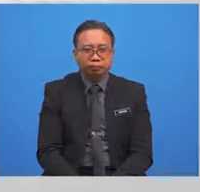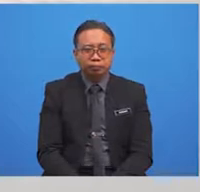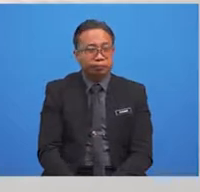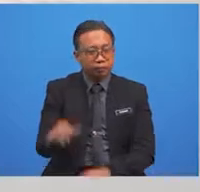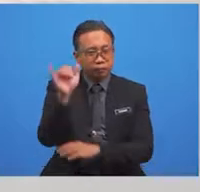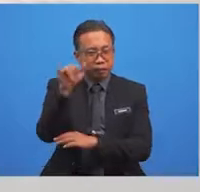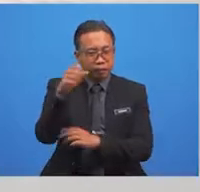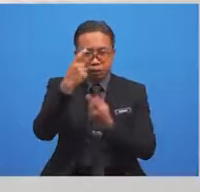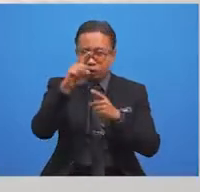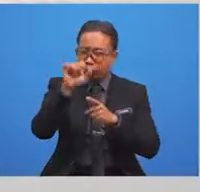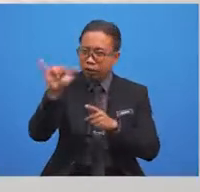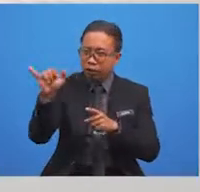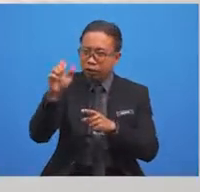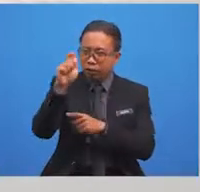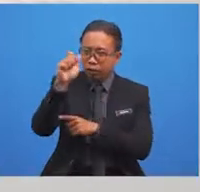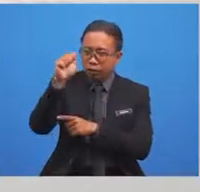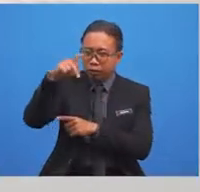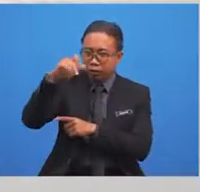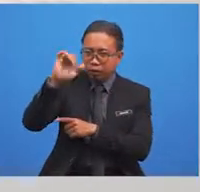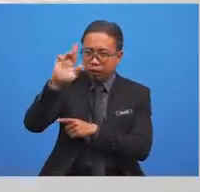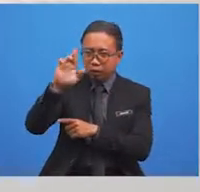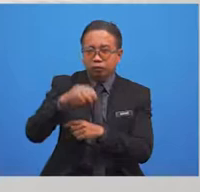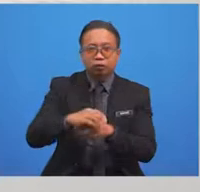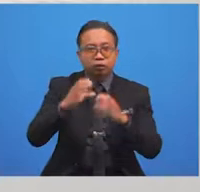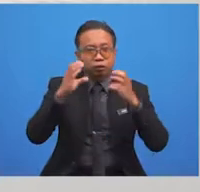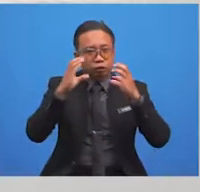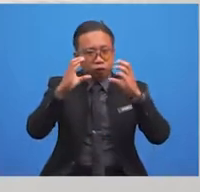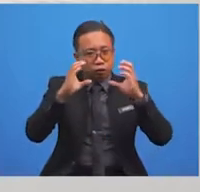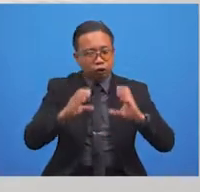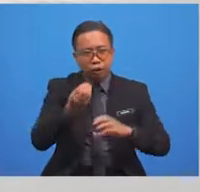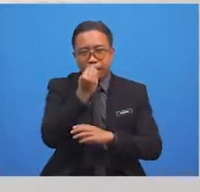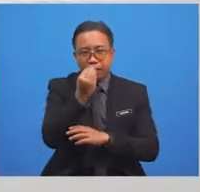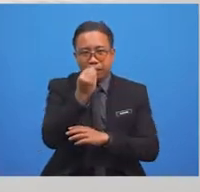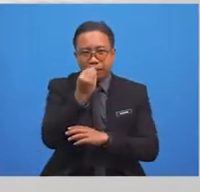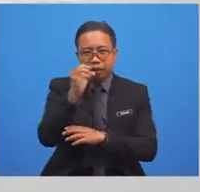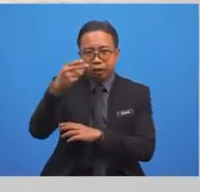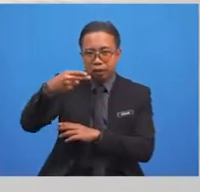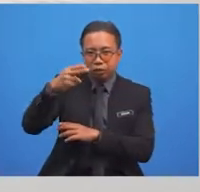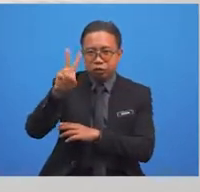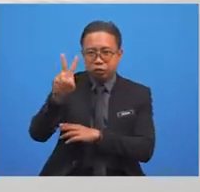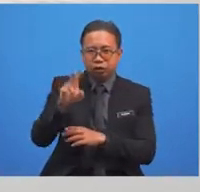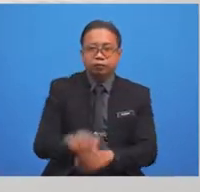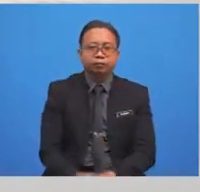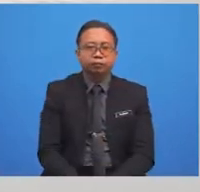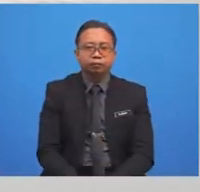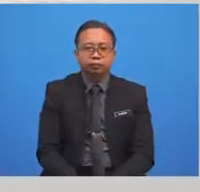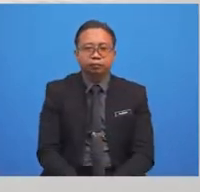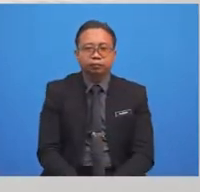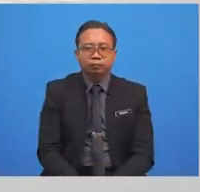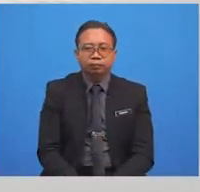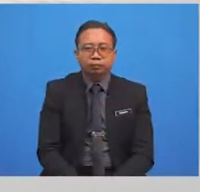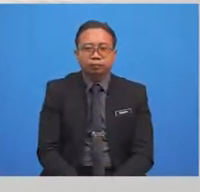Ya, jawapannya tapir. Dan cara pemakanannya adalah herbivore.